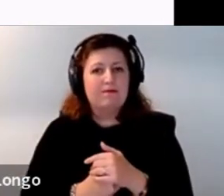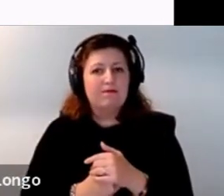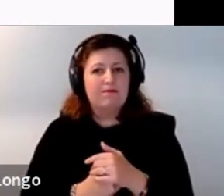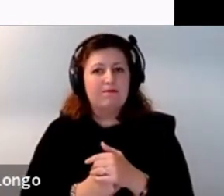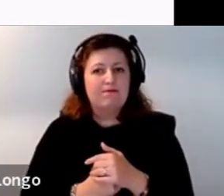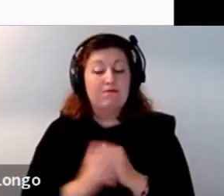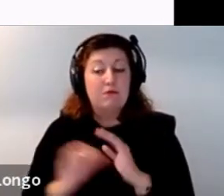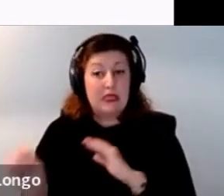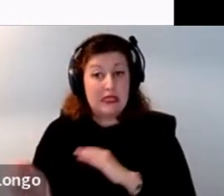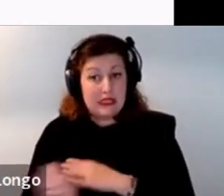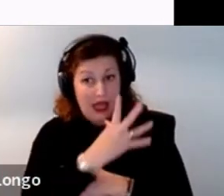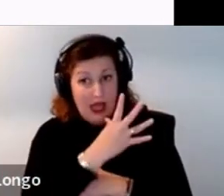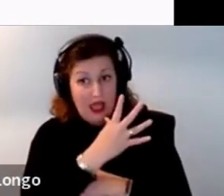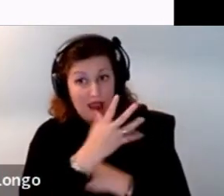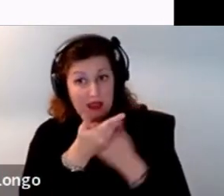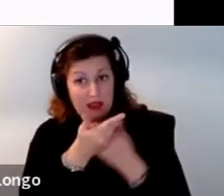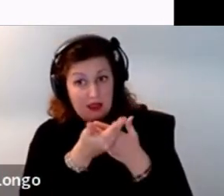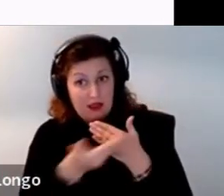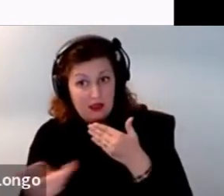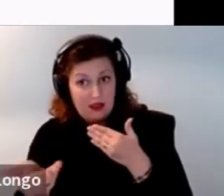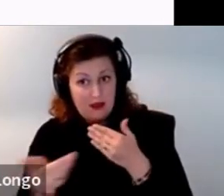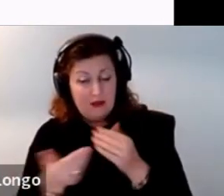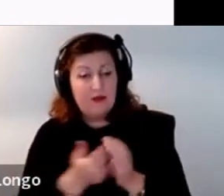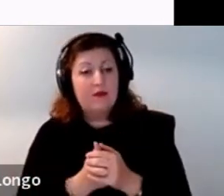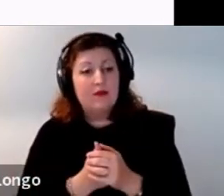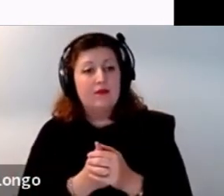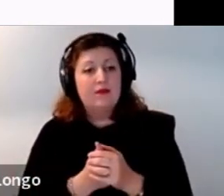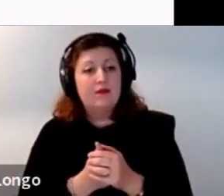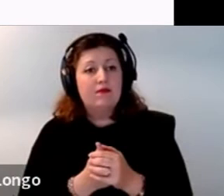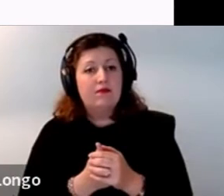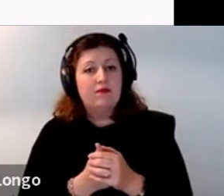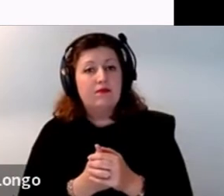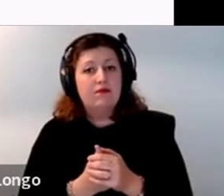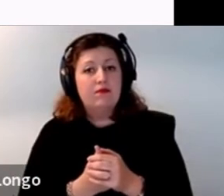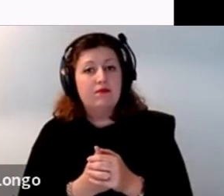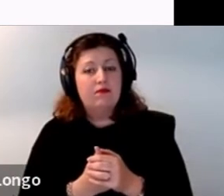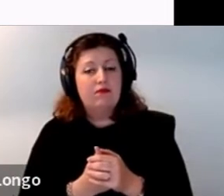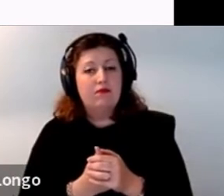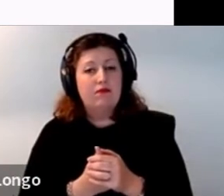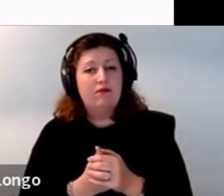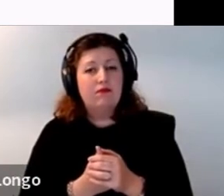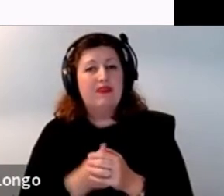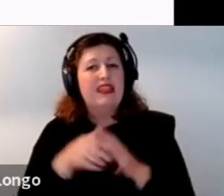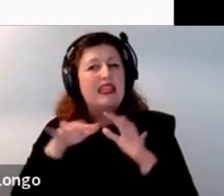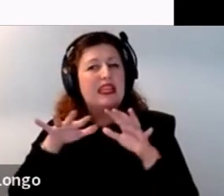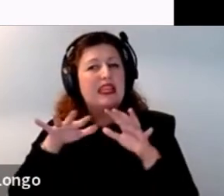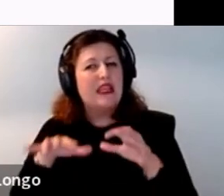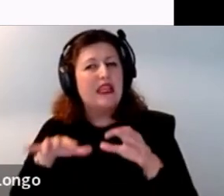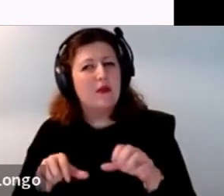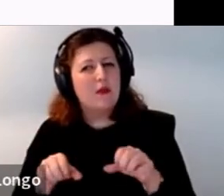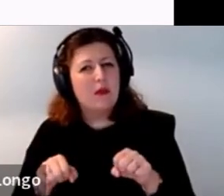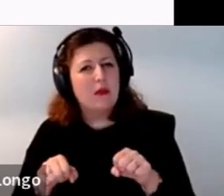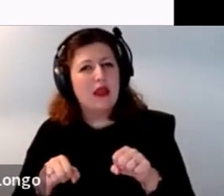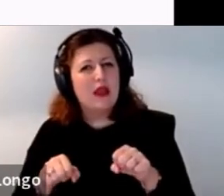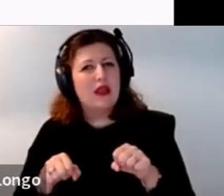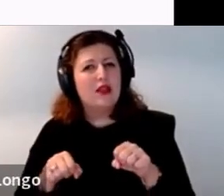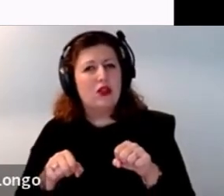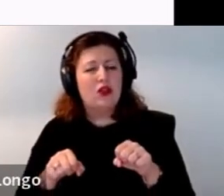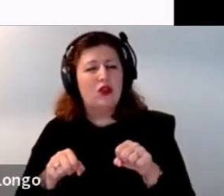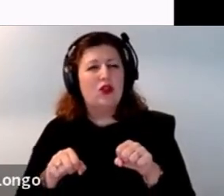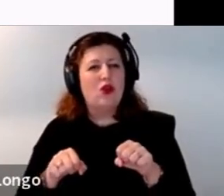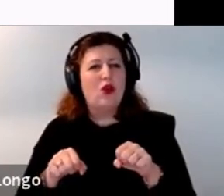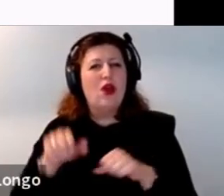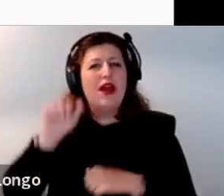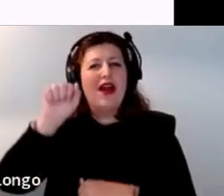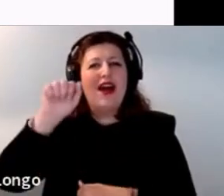nelle slide che seguono vi riporto l'impegno della AICS, dell'Agenzia Italiana